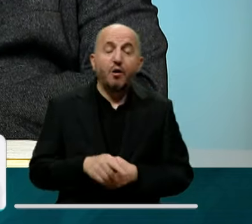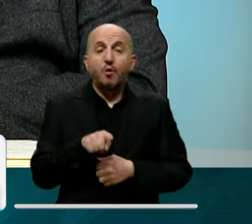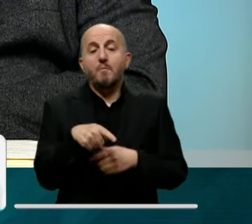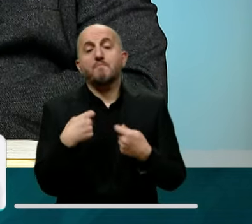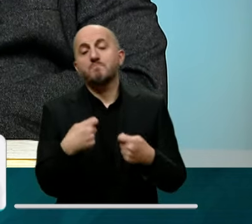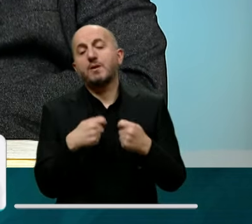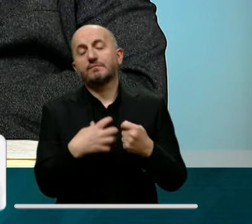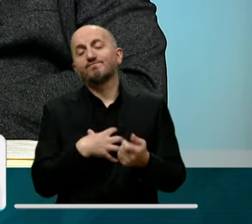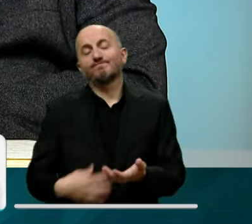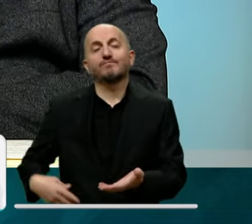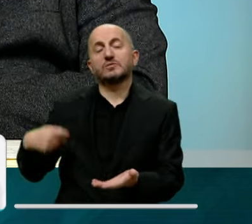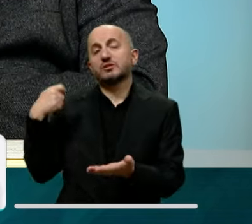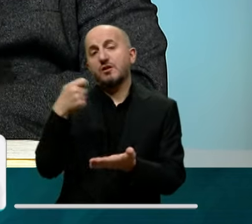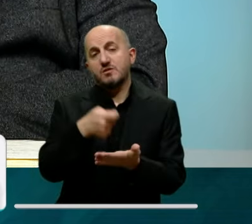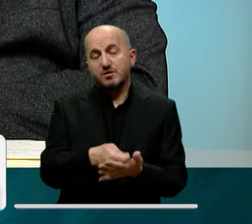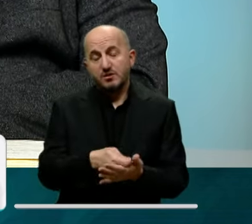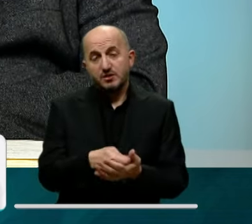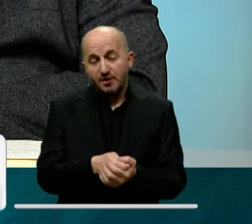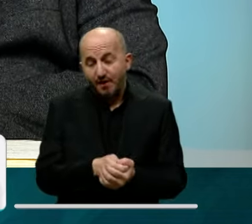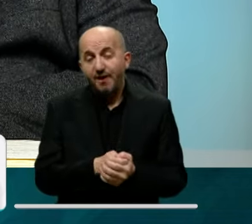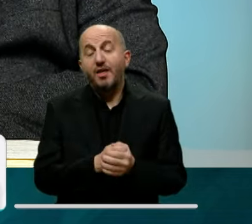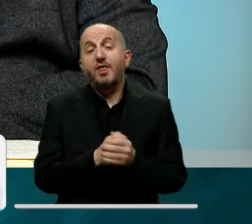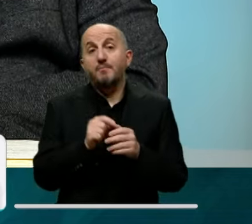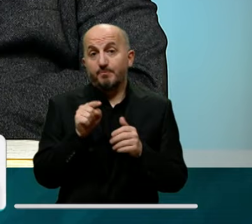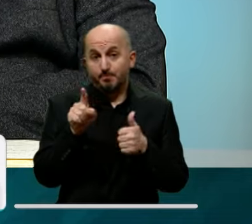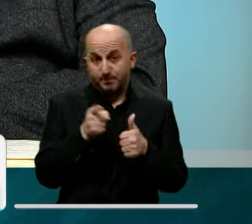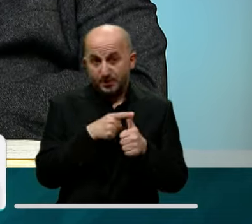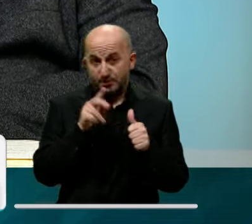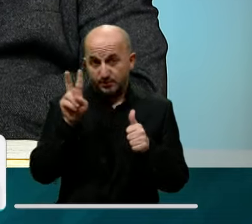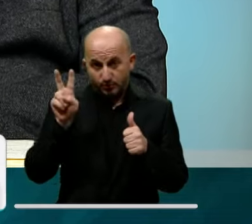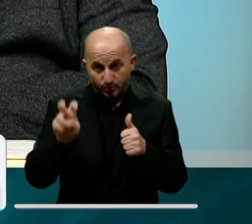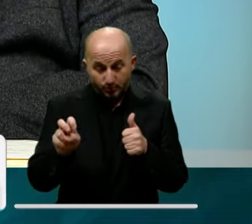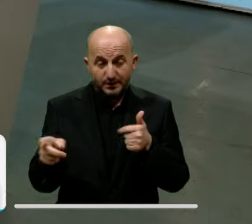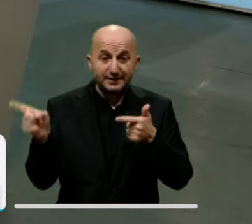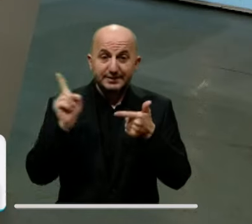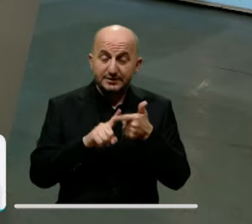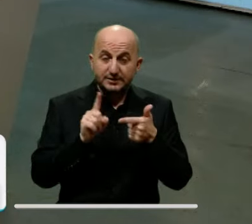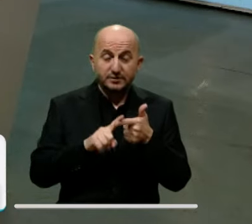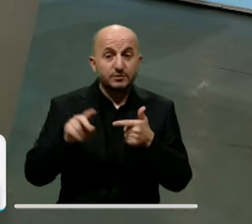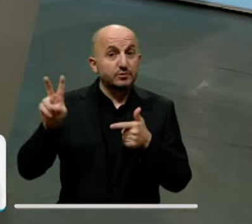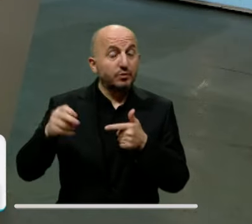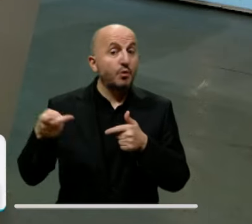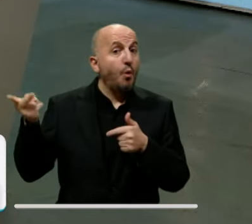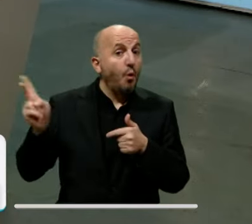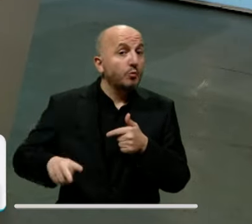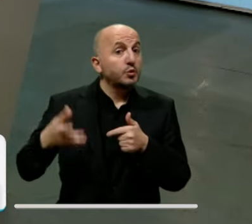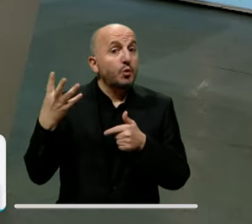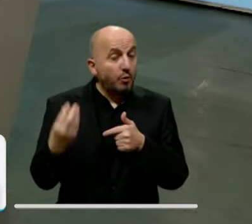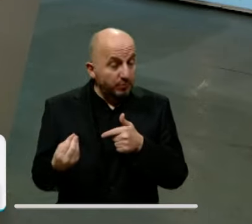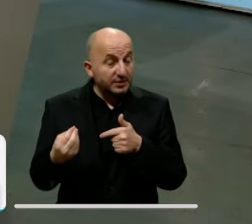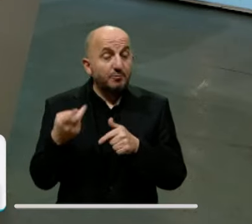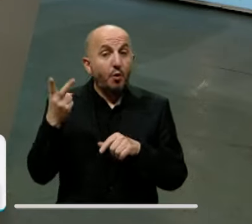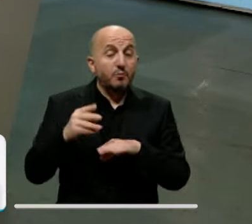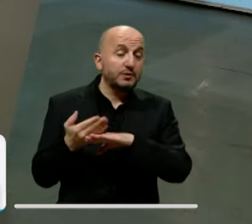masraflarını kendisi karşılayacak bu eee bir husus diğer bir husus ölmüş olması Ama ölürken de